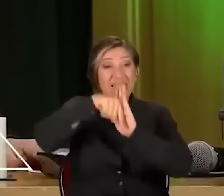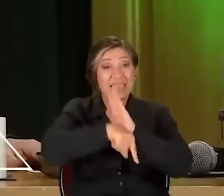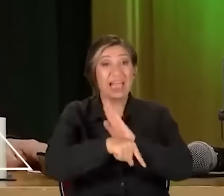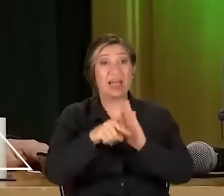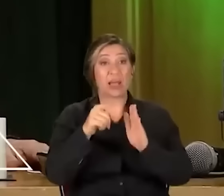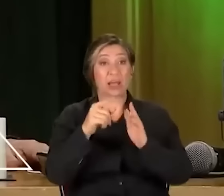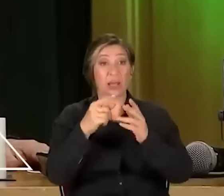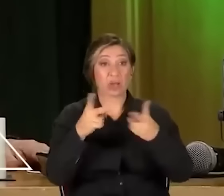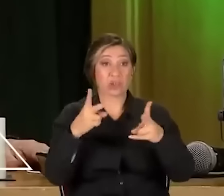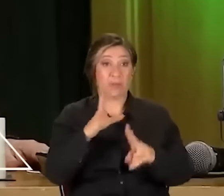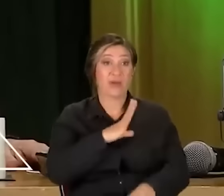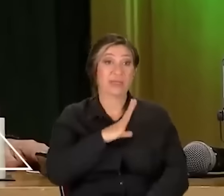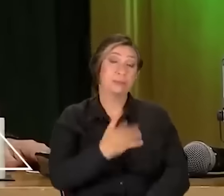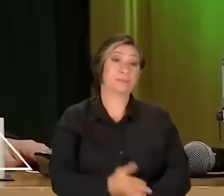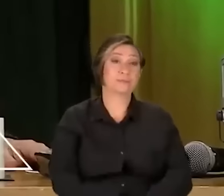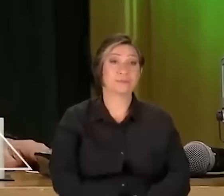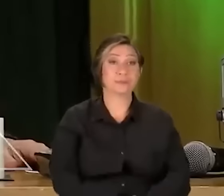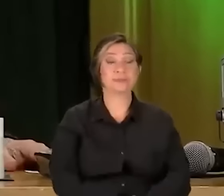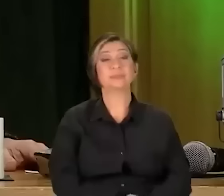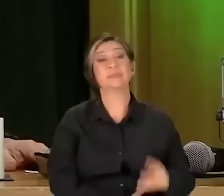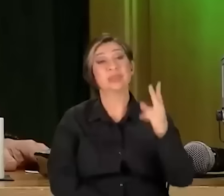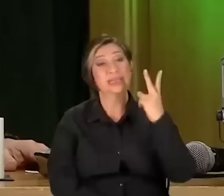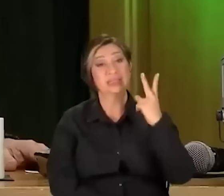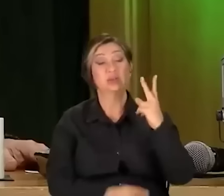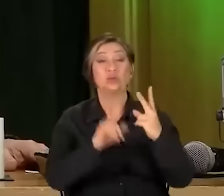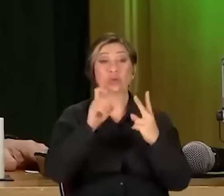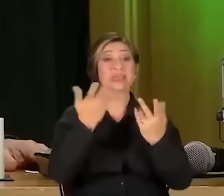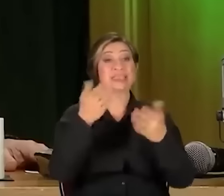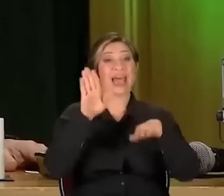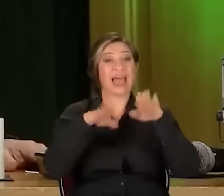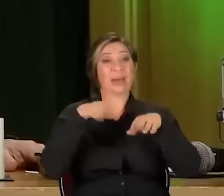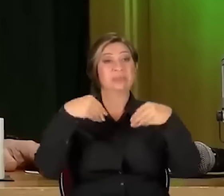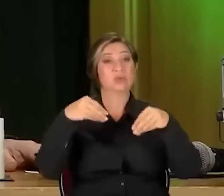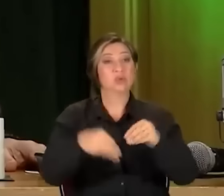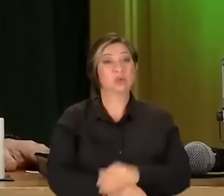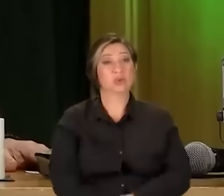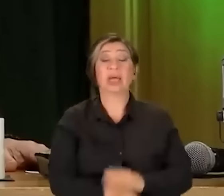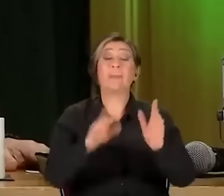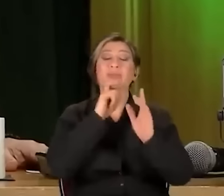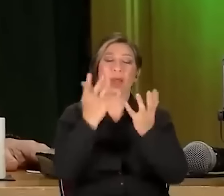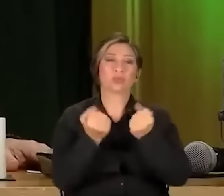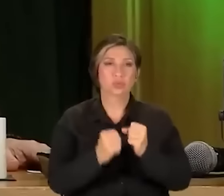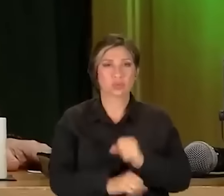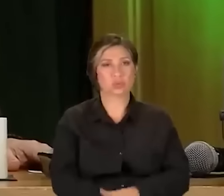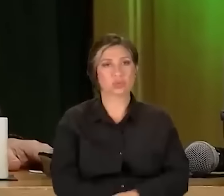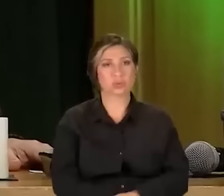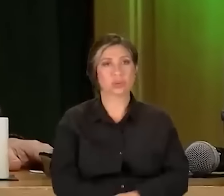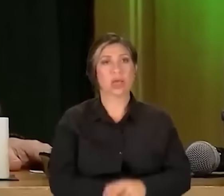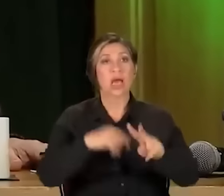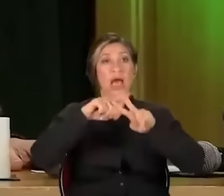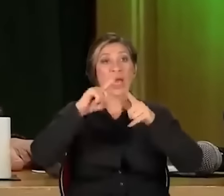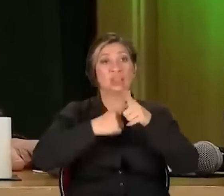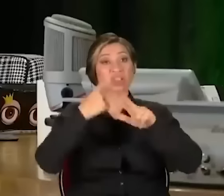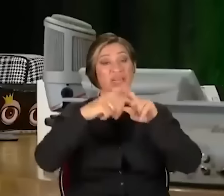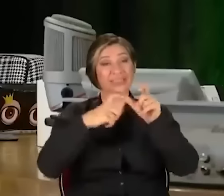imkanım varken. Peki ikinci soru. Nasıl reklam satıyorsun? Alıyorsun. Bir ajansım var.